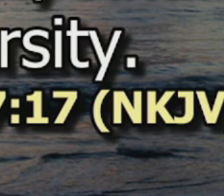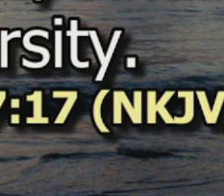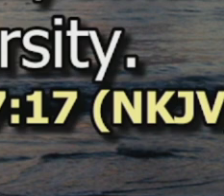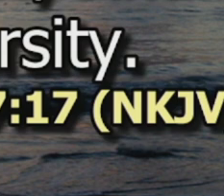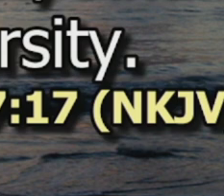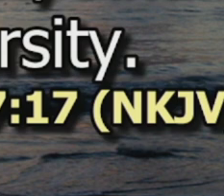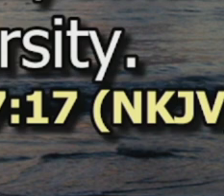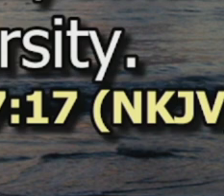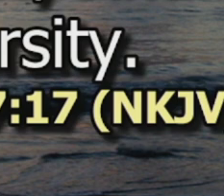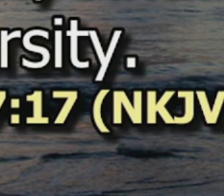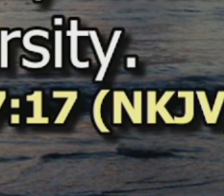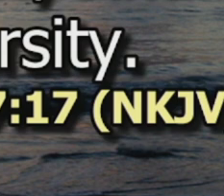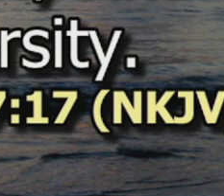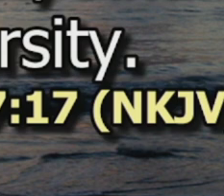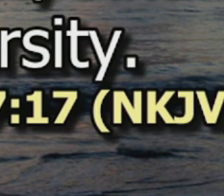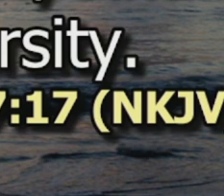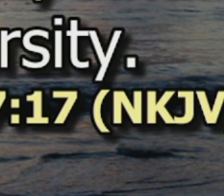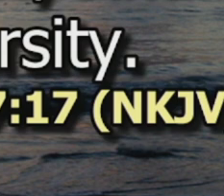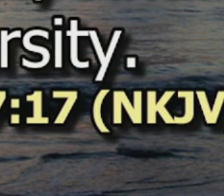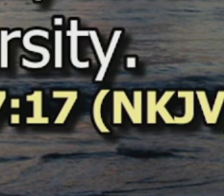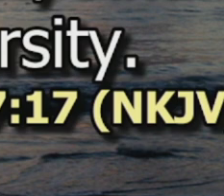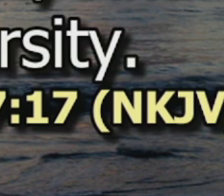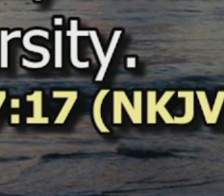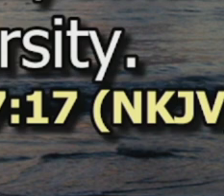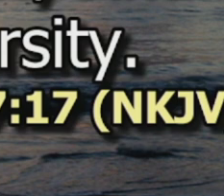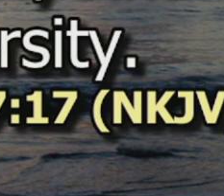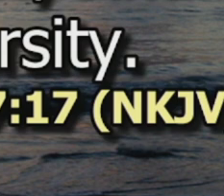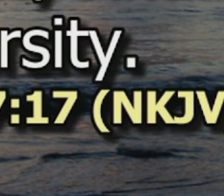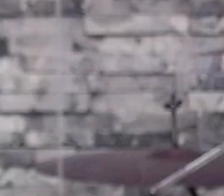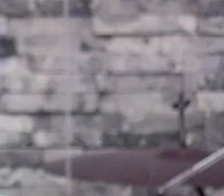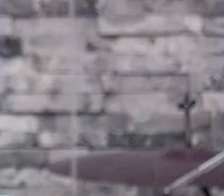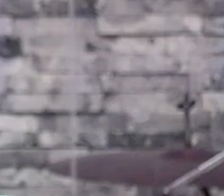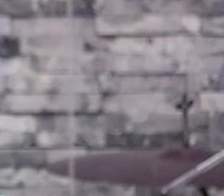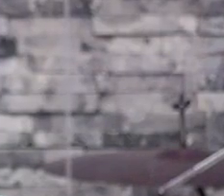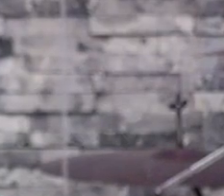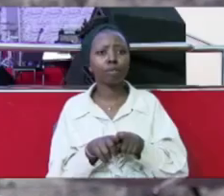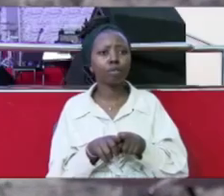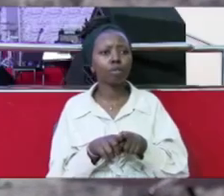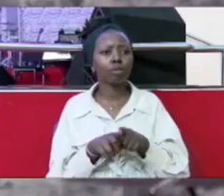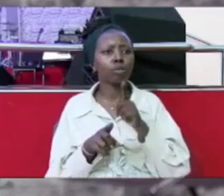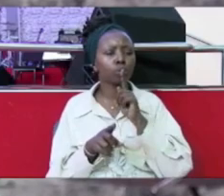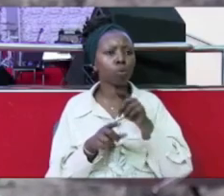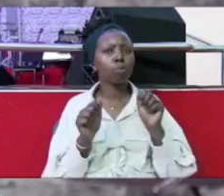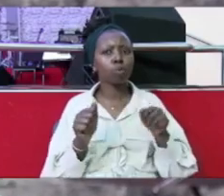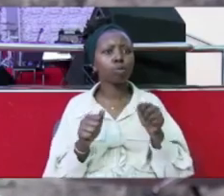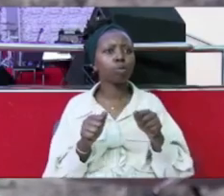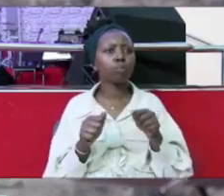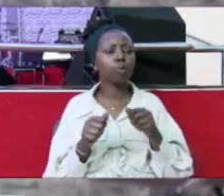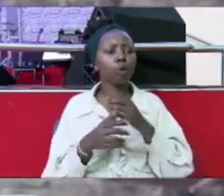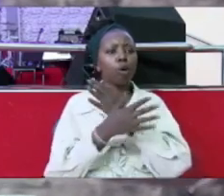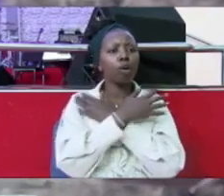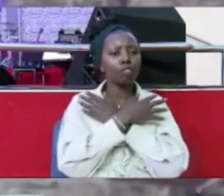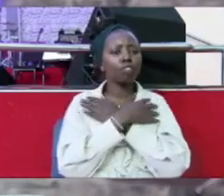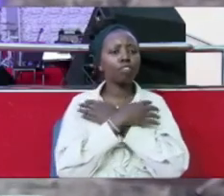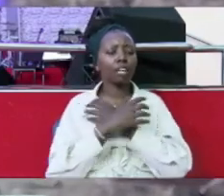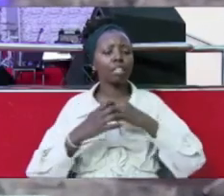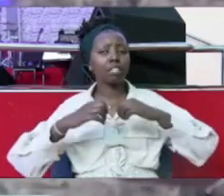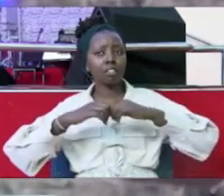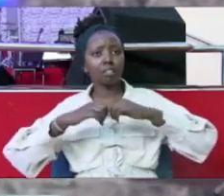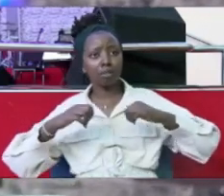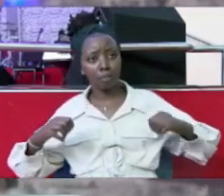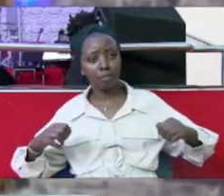brotherhood. Ni kwamba urafiki unakomoa kuwa udugu. You can disown your friend. Unaweza kuwa